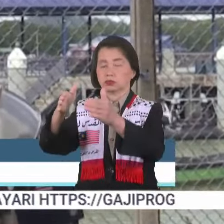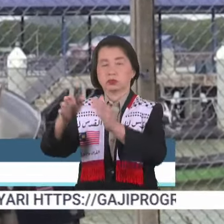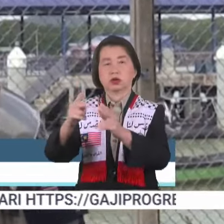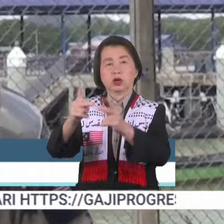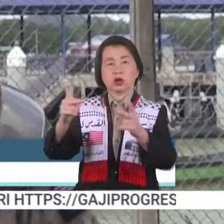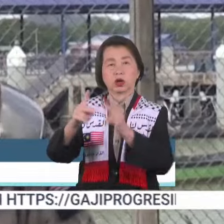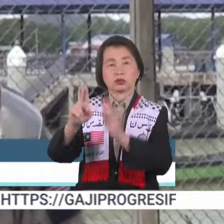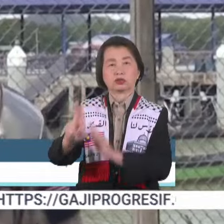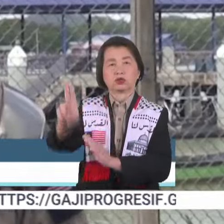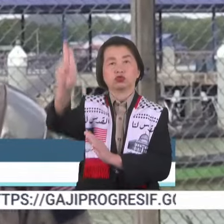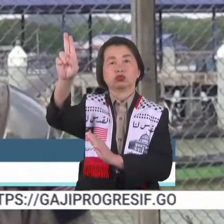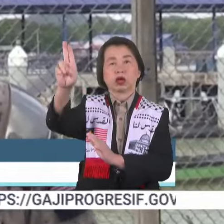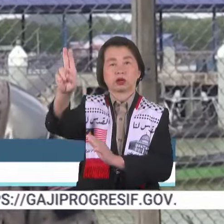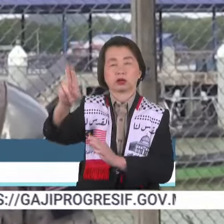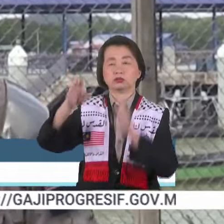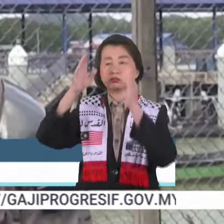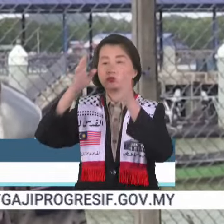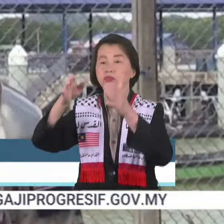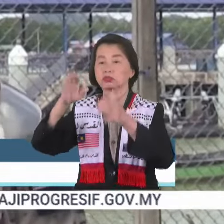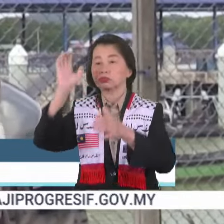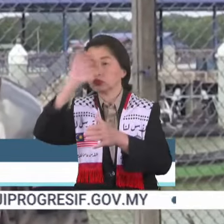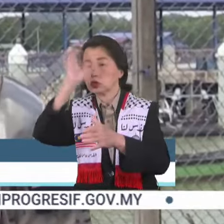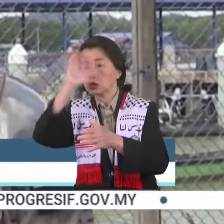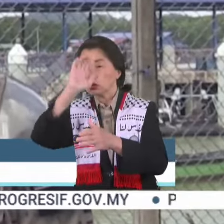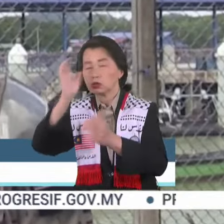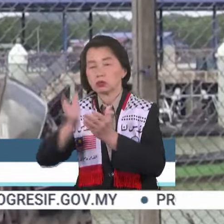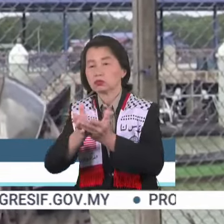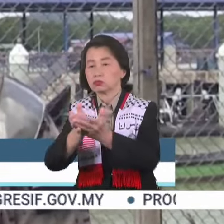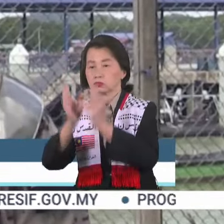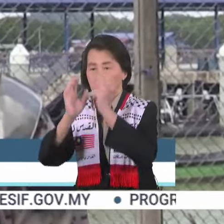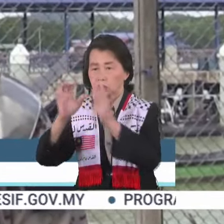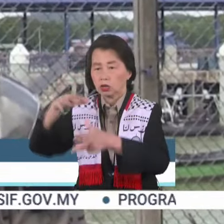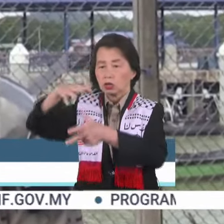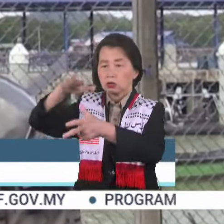utara di mana lokasi bermula daripada